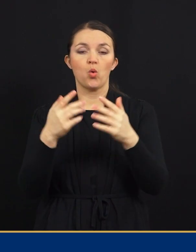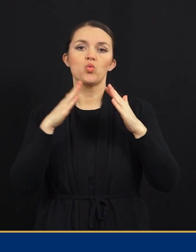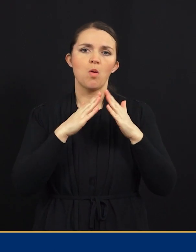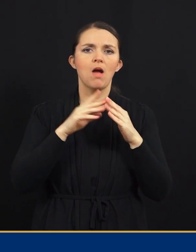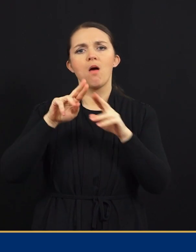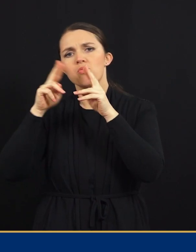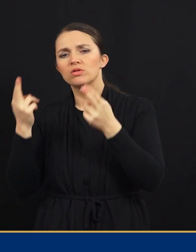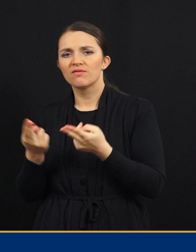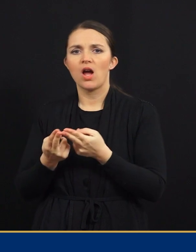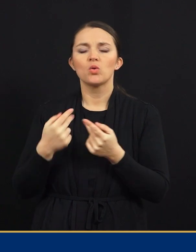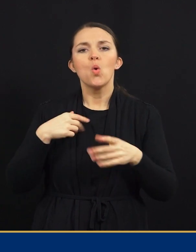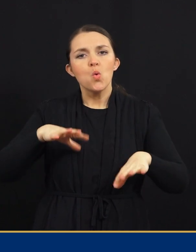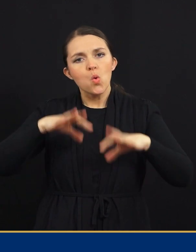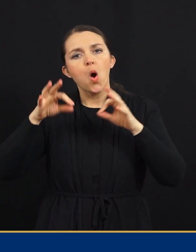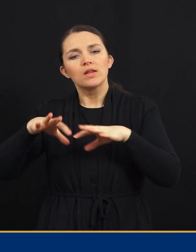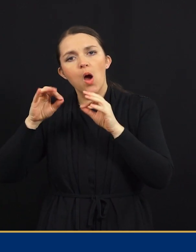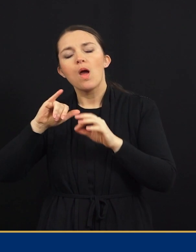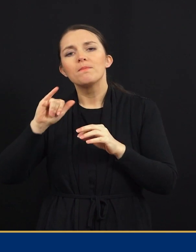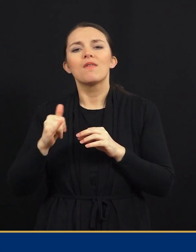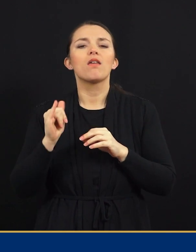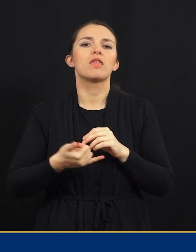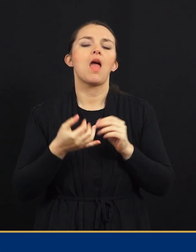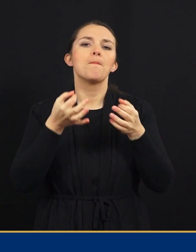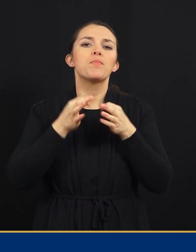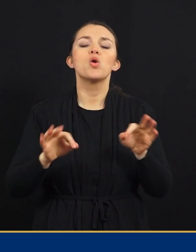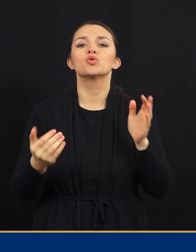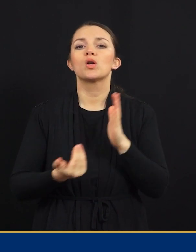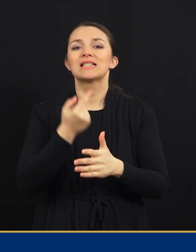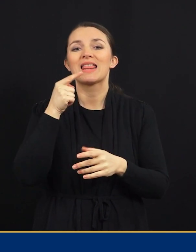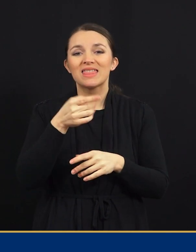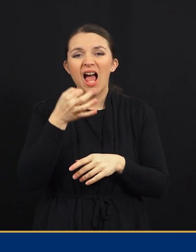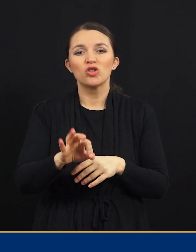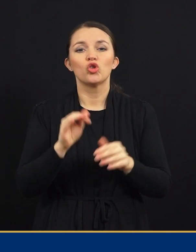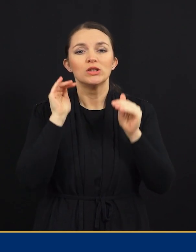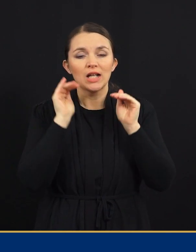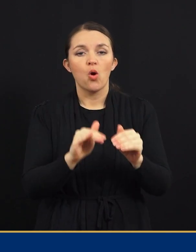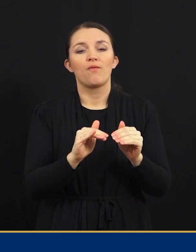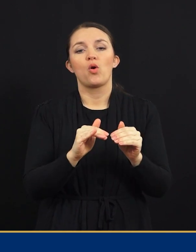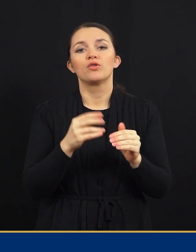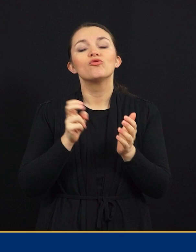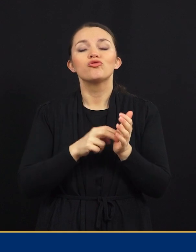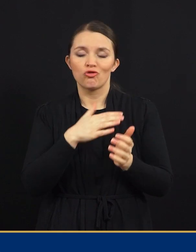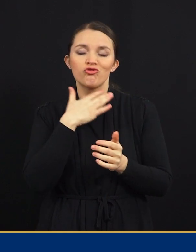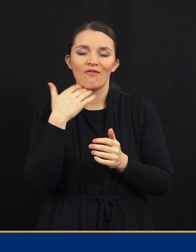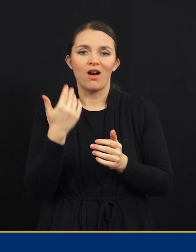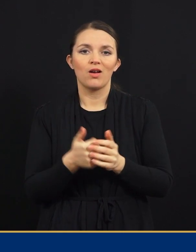in po svetu, ugotavljam, da je prostora za tovrstno zagovorništvo še